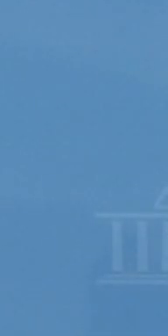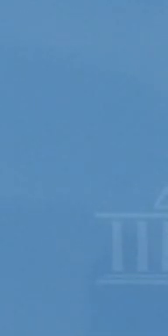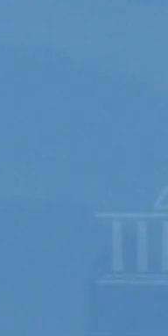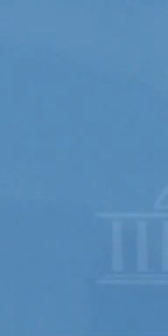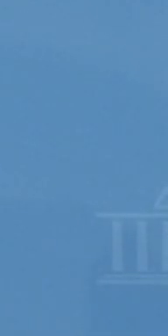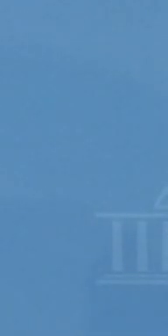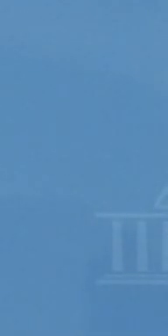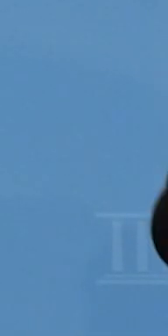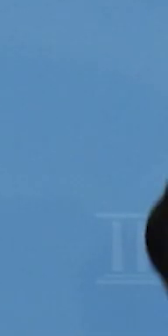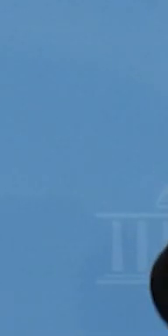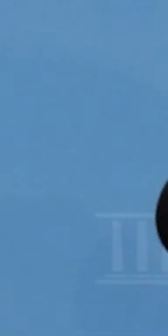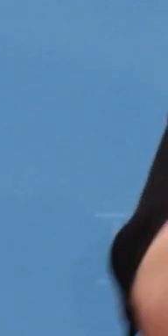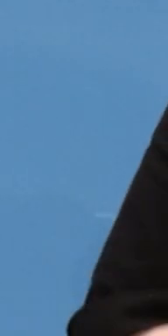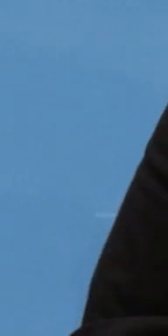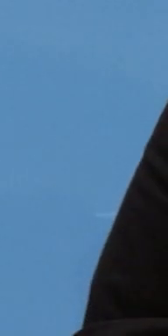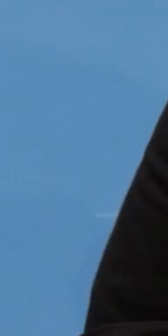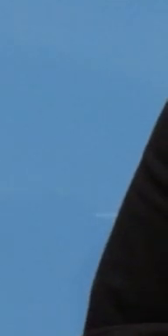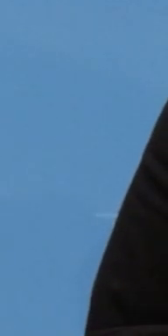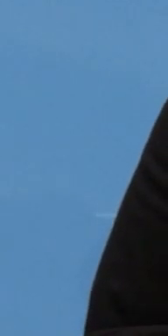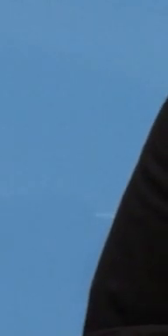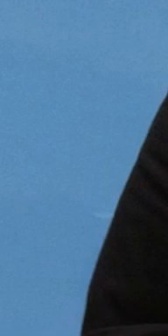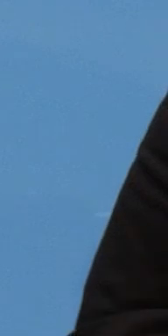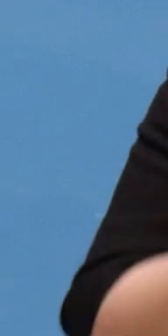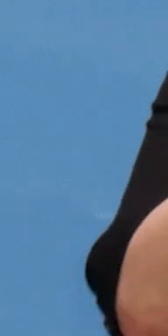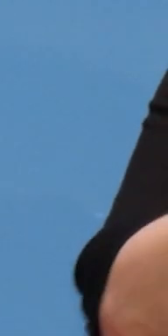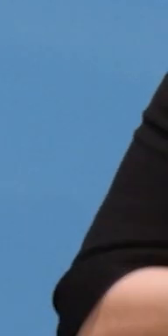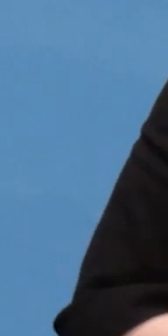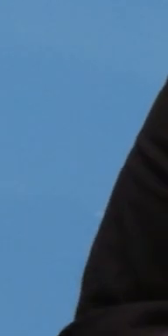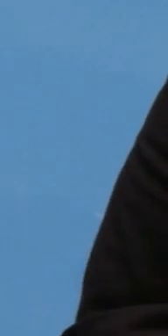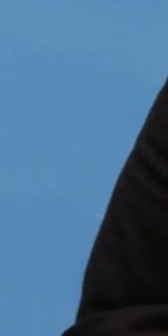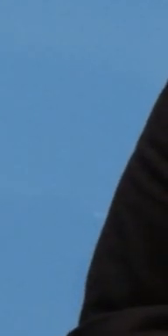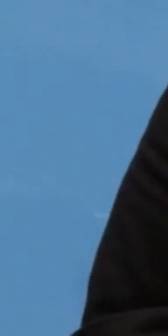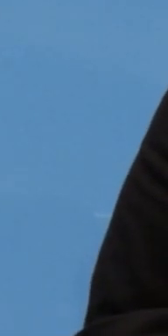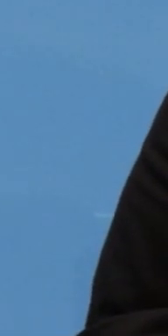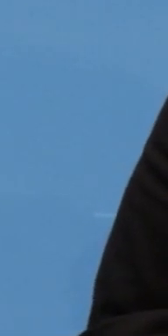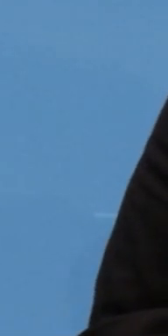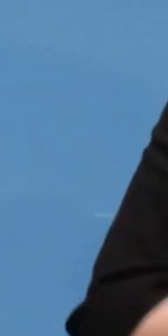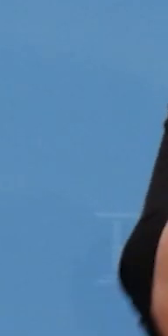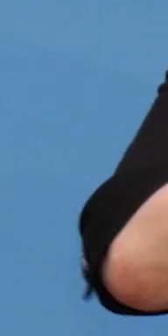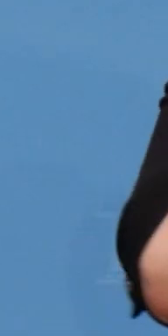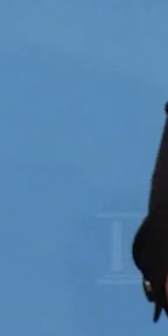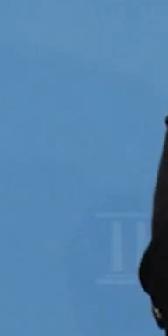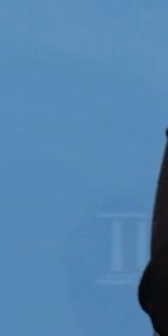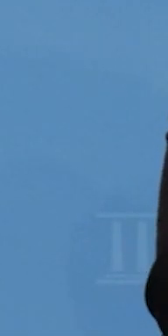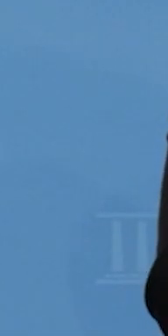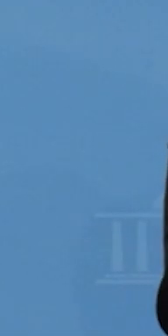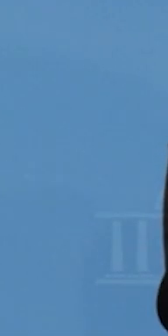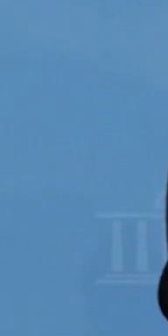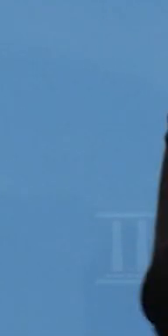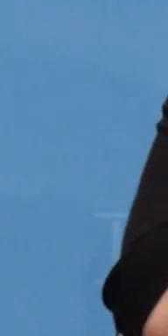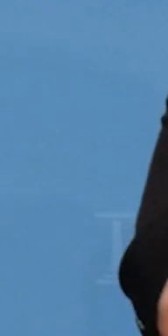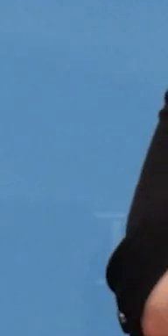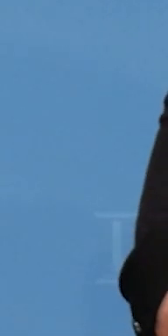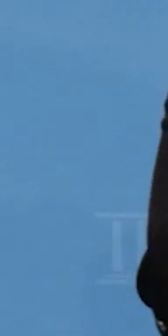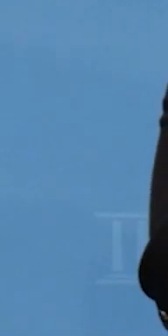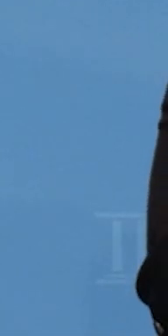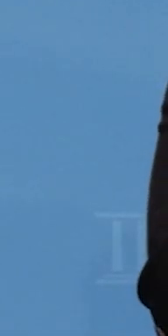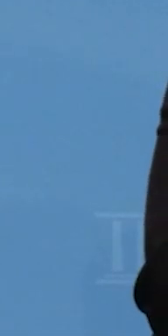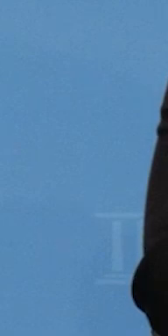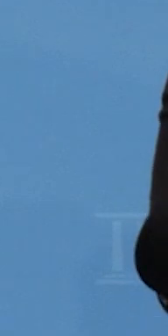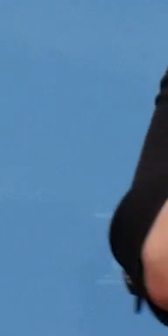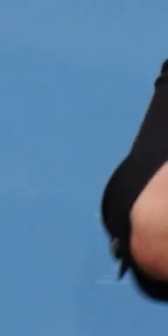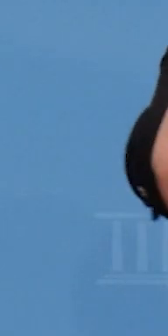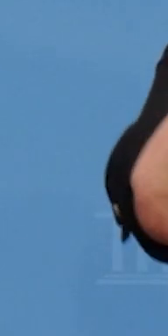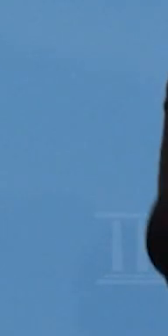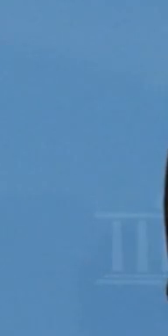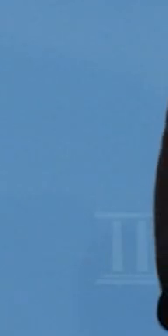그렇지 않다면 윤석열 대통령이 흡수통일론자인 극우 뉴라이트 김용호 교수를 통일부 장관에